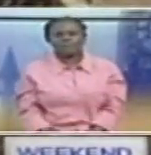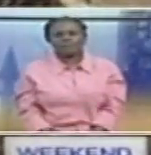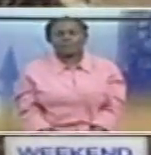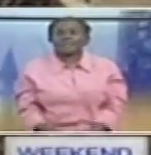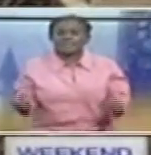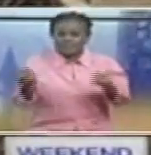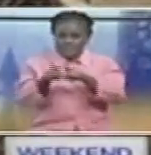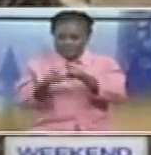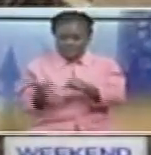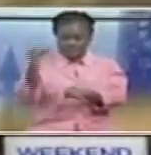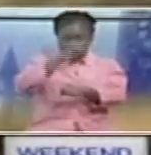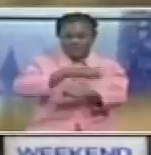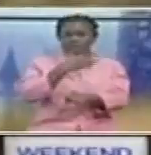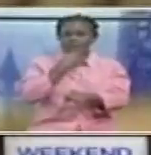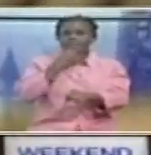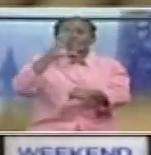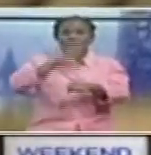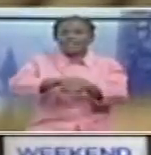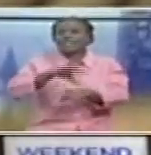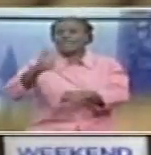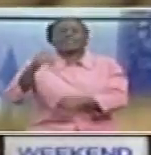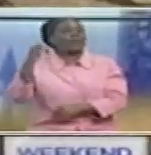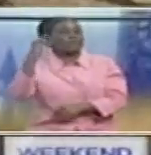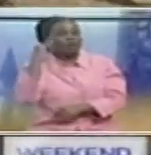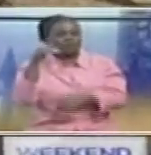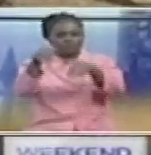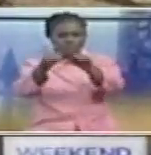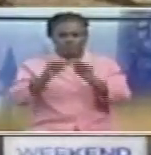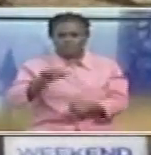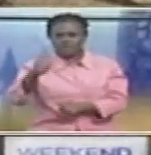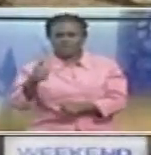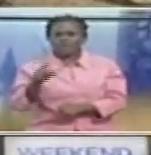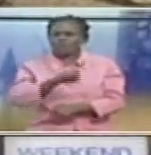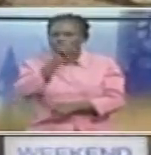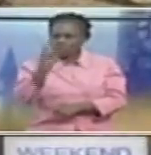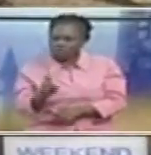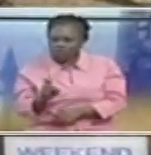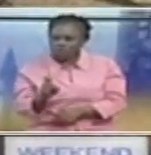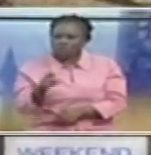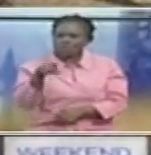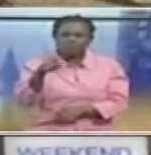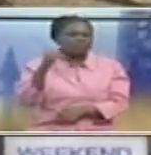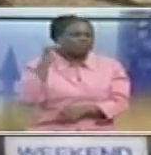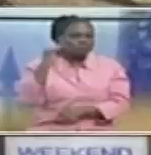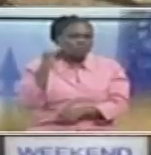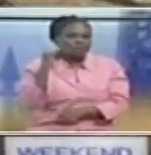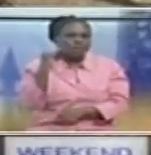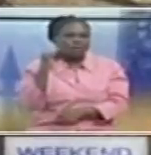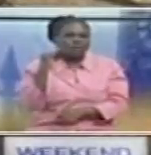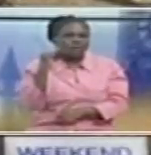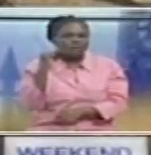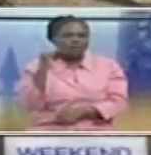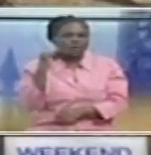On the same day her father received a phone call while he was at a funeral. Nikauliza yeye karari karari.